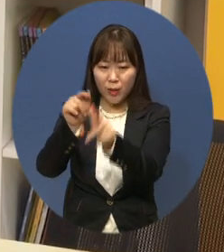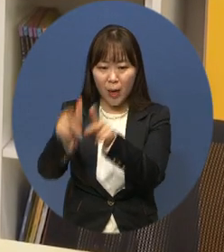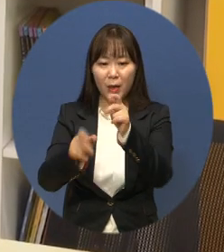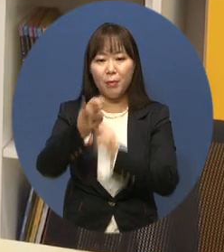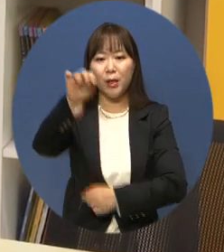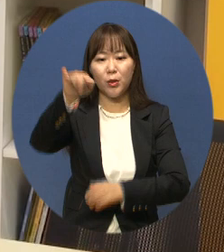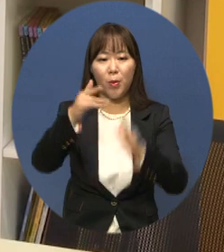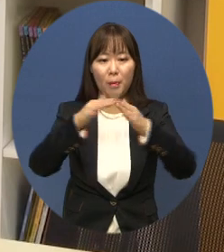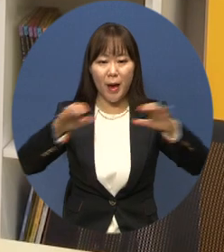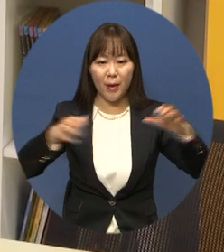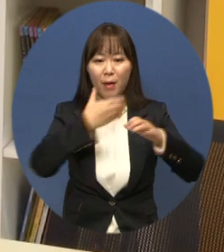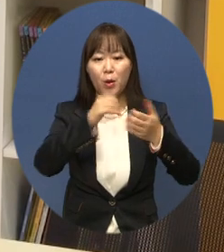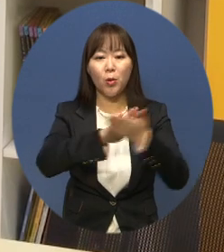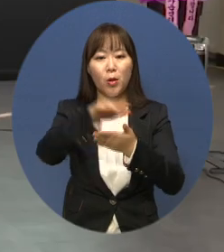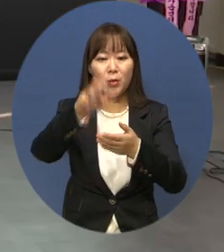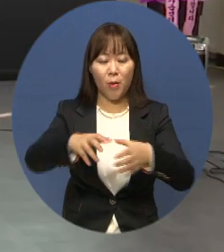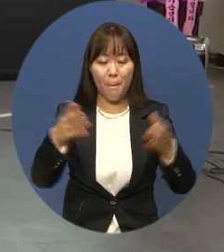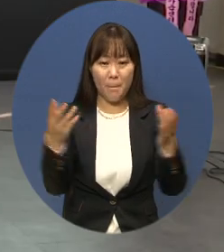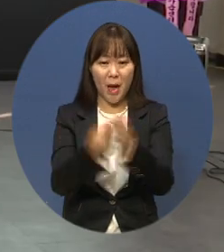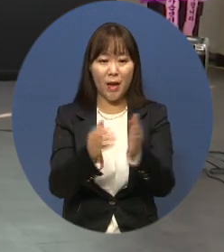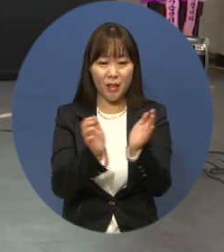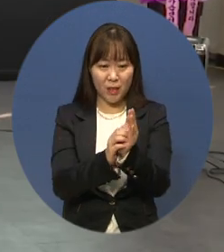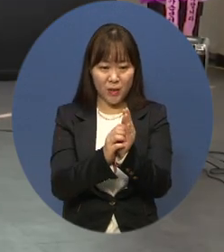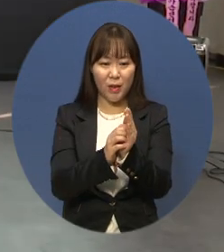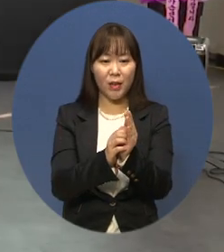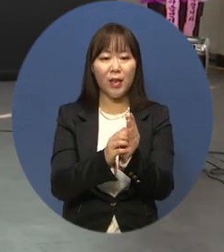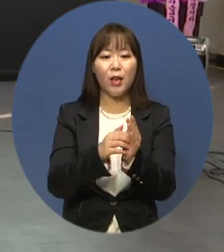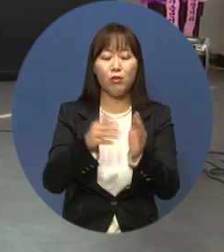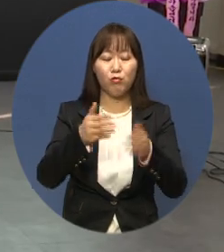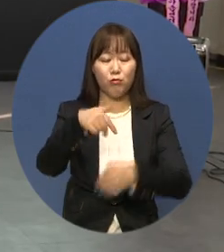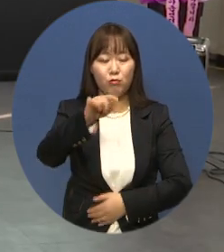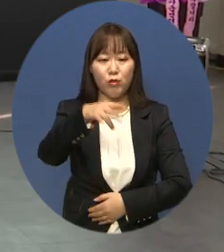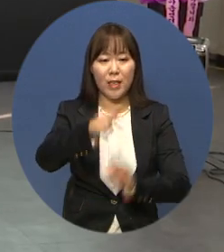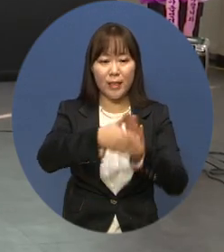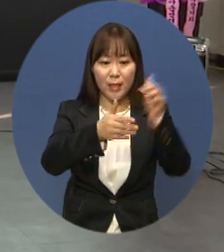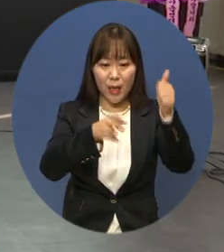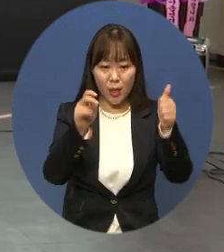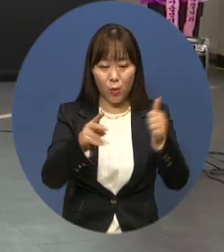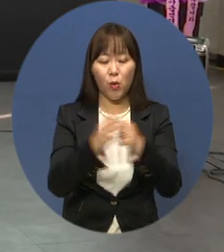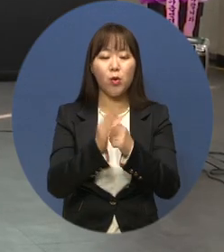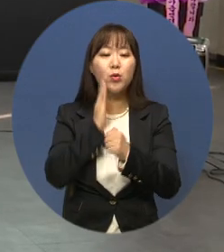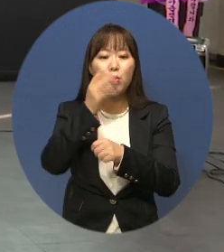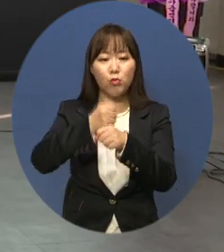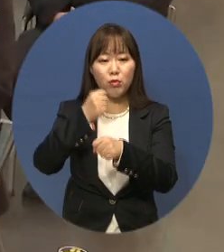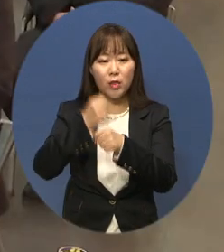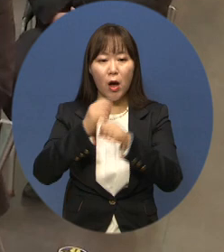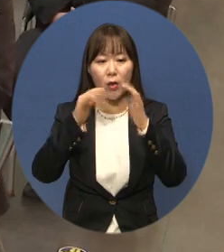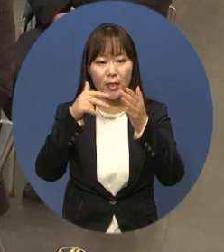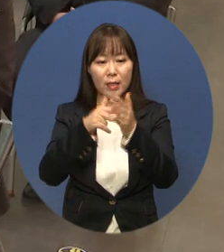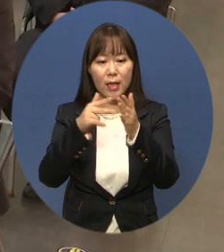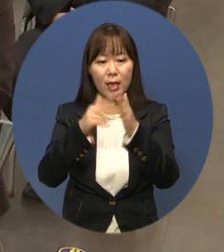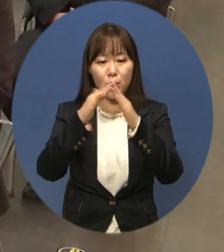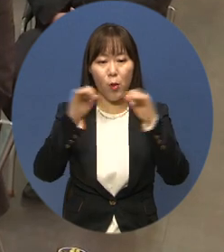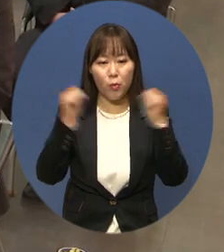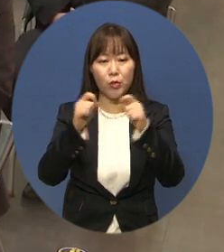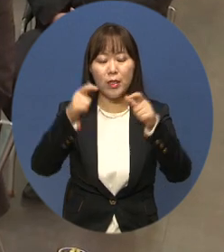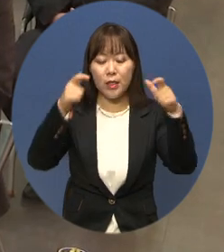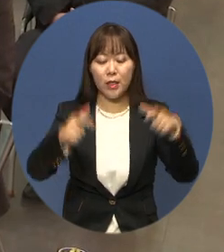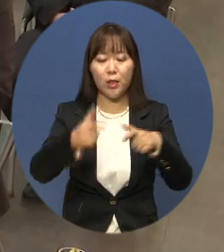미소마을 행복놀이터를 완공해 강임준 군산시장, 구미희 초록우산 어린이재단